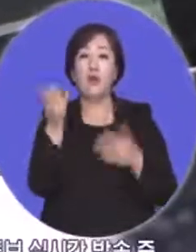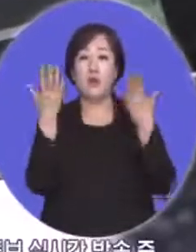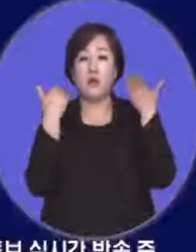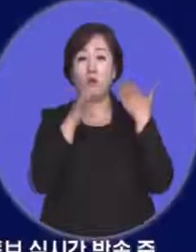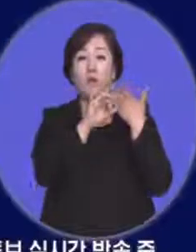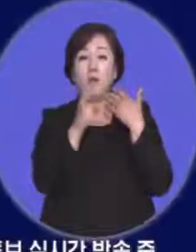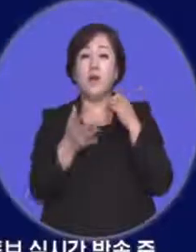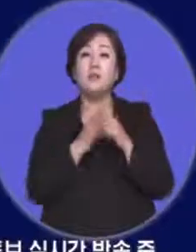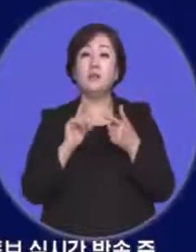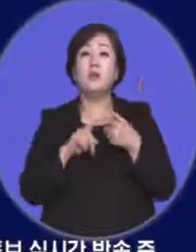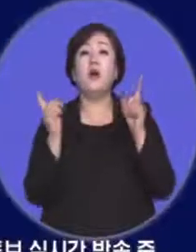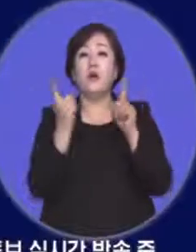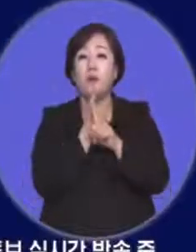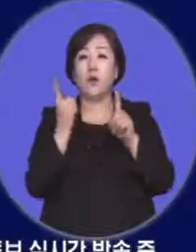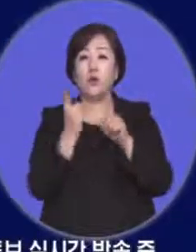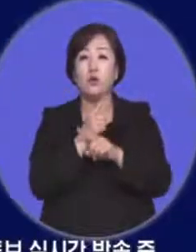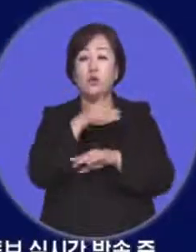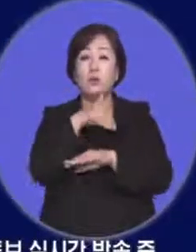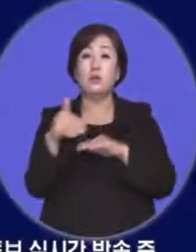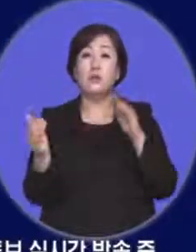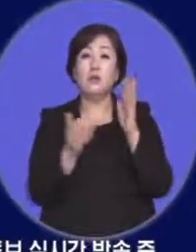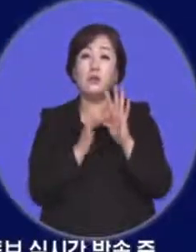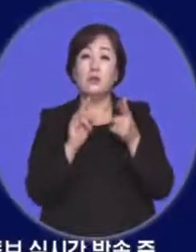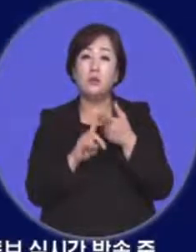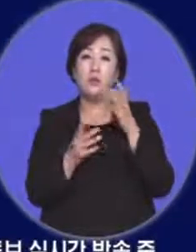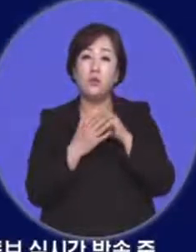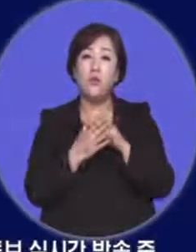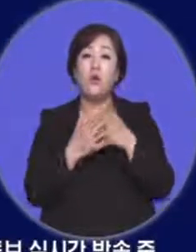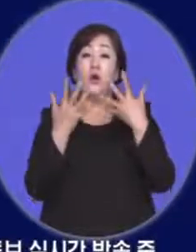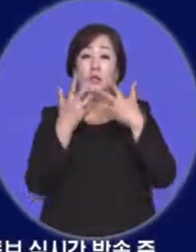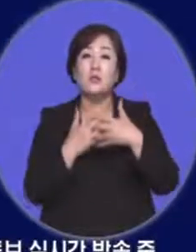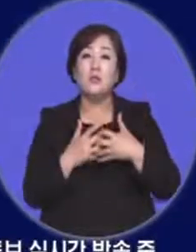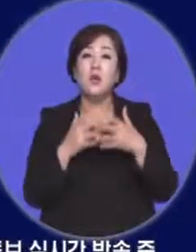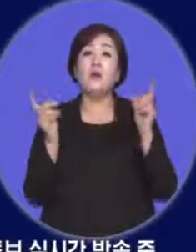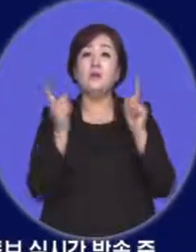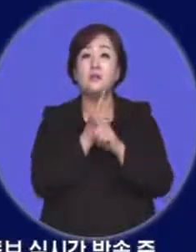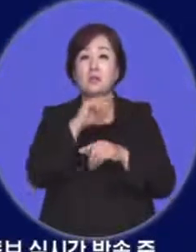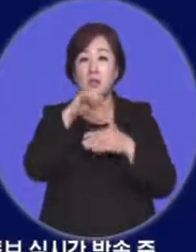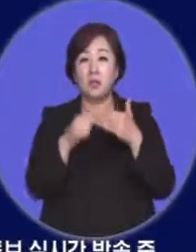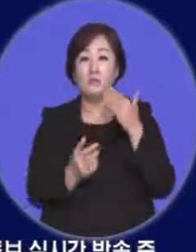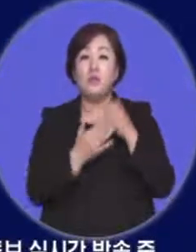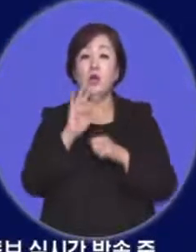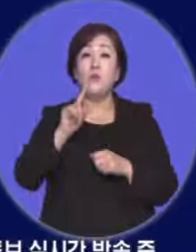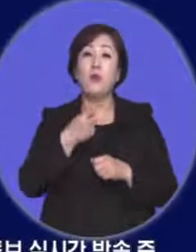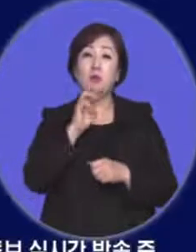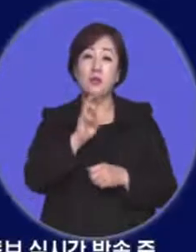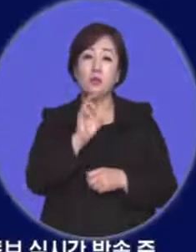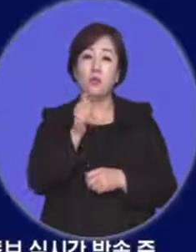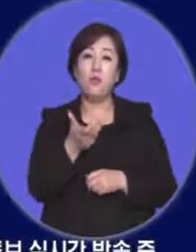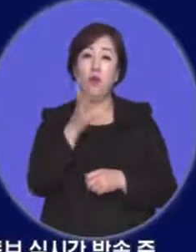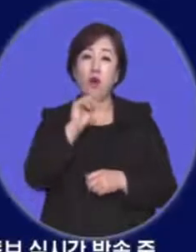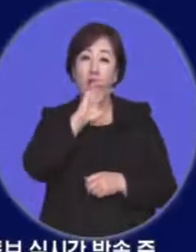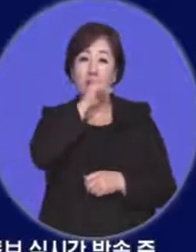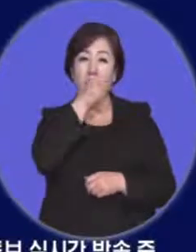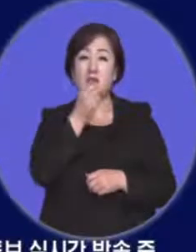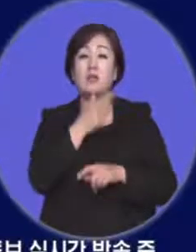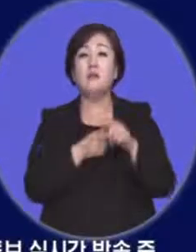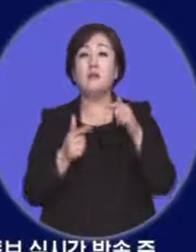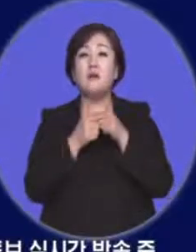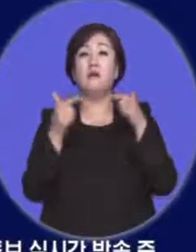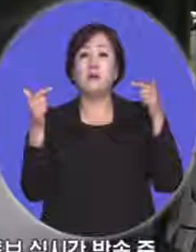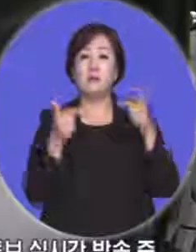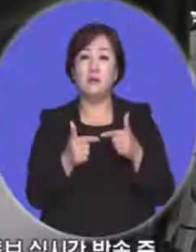장비를 이처럼 교체할 예정인데 방송 장비 시스템 변경으로 135억 원의 예산도